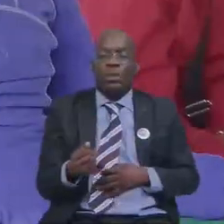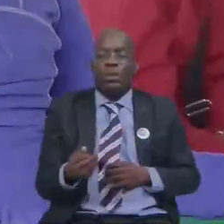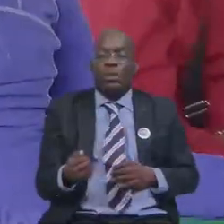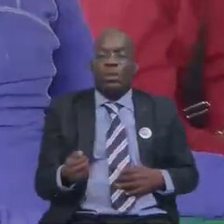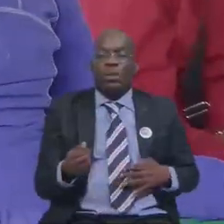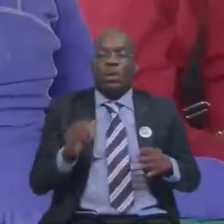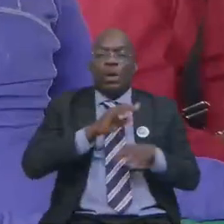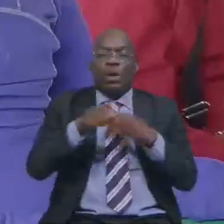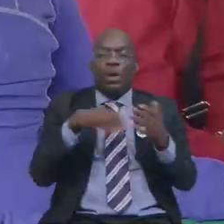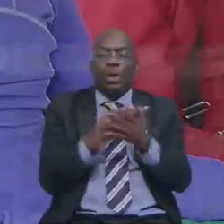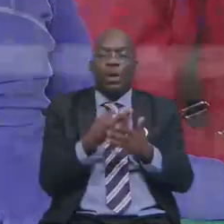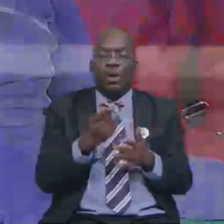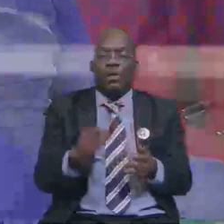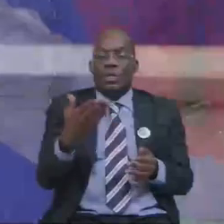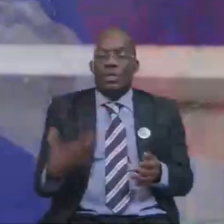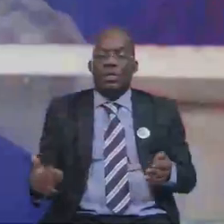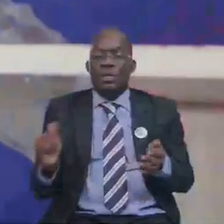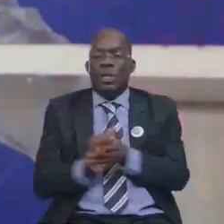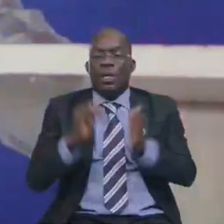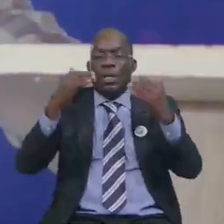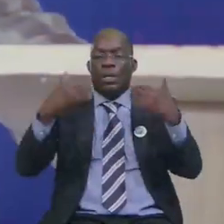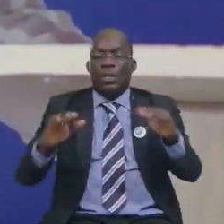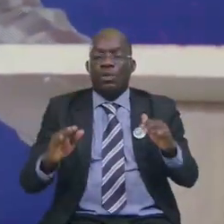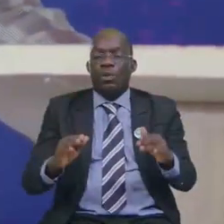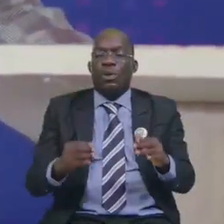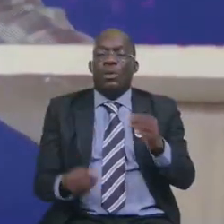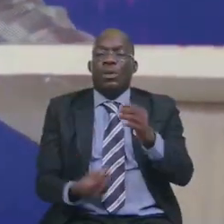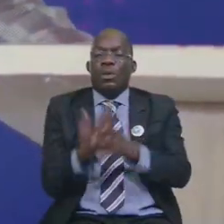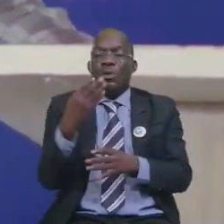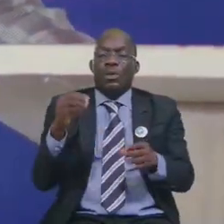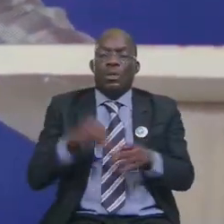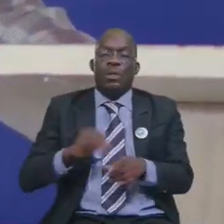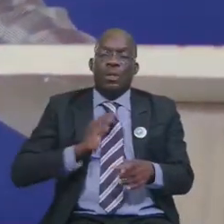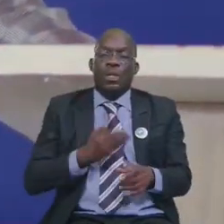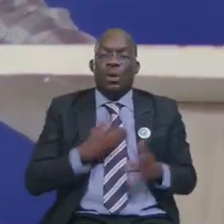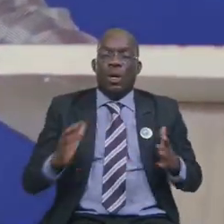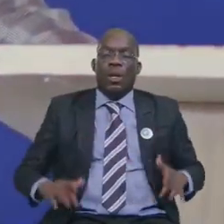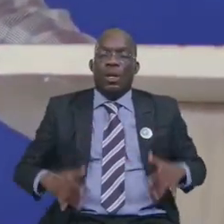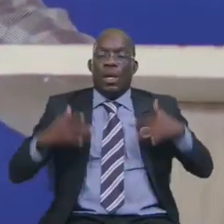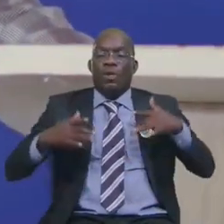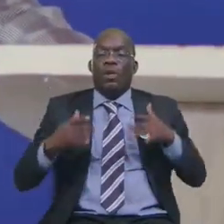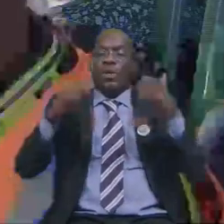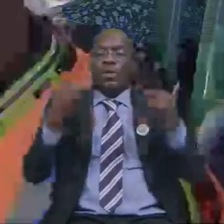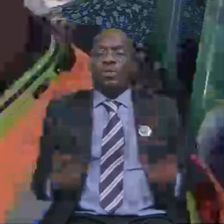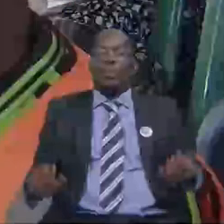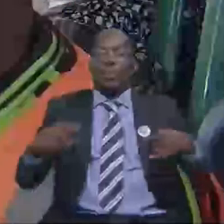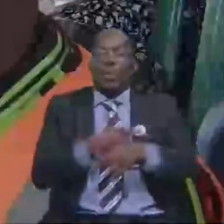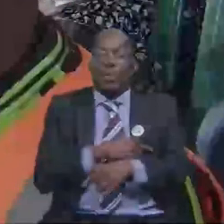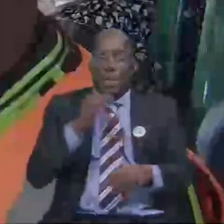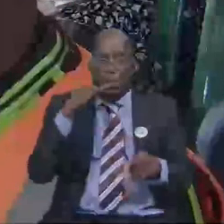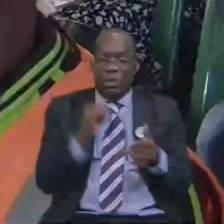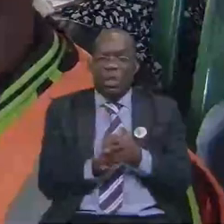toutes les choses qui limitent la croissance dans nos vies aujourd'hui c'est ce jour nous allons déposer ça